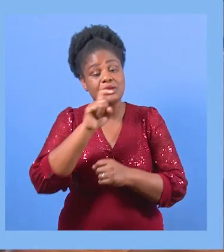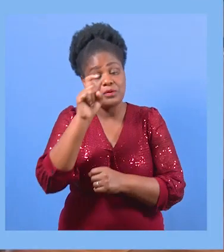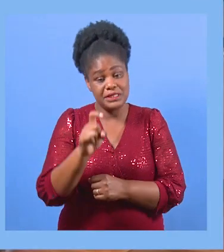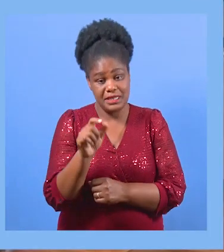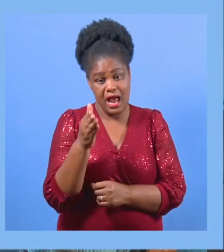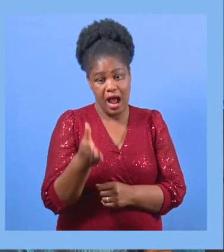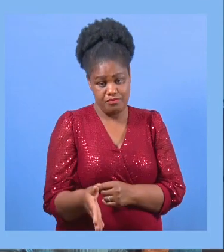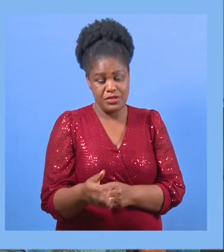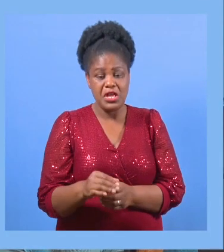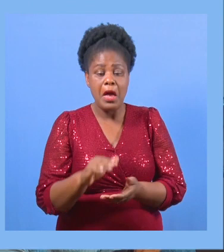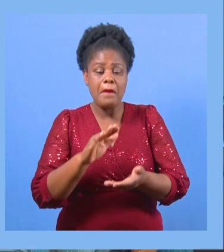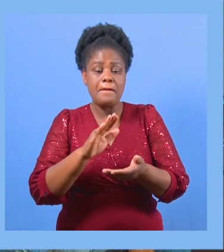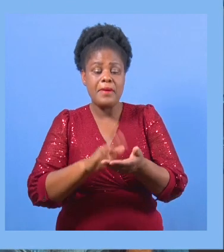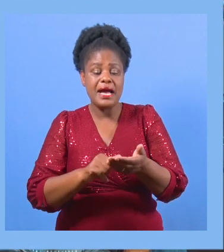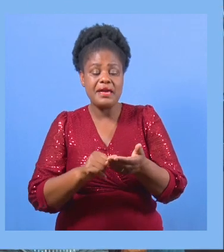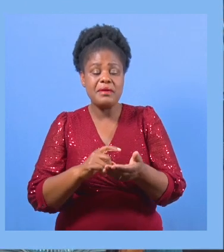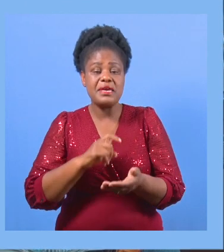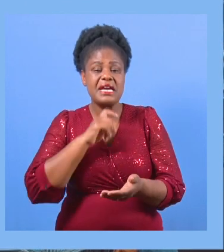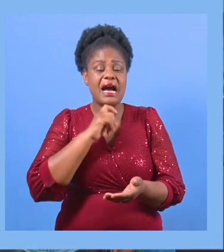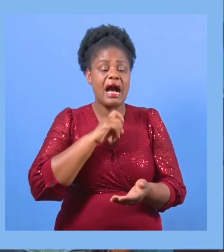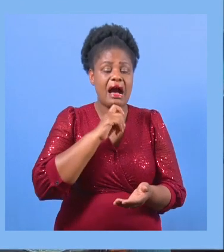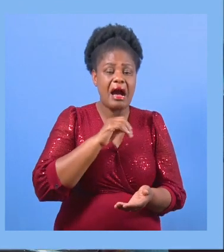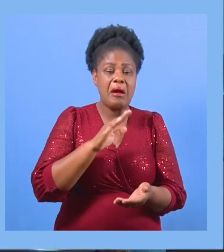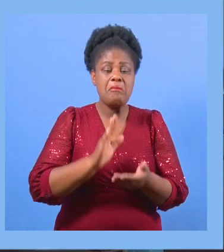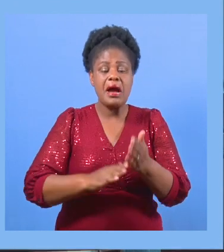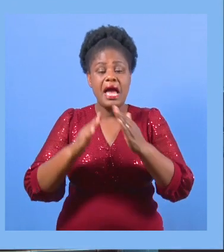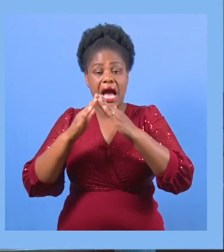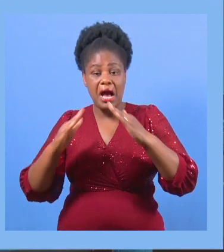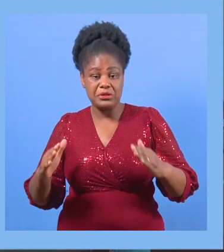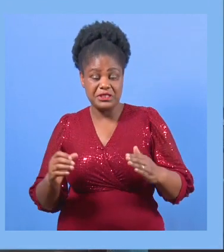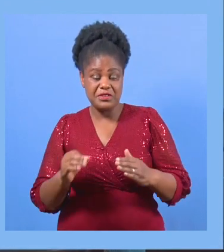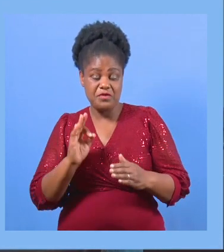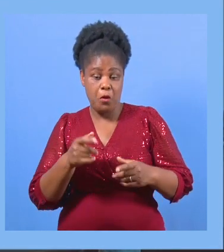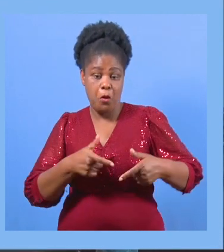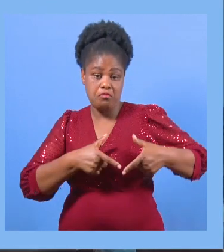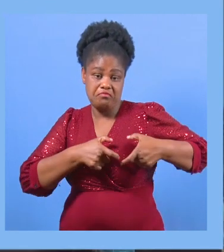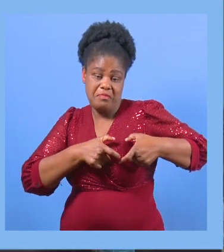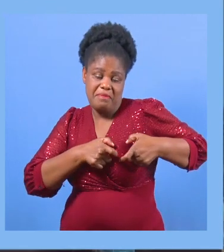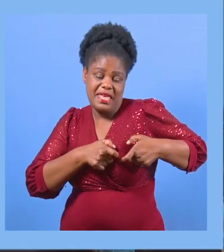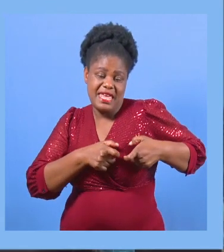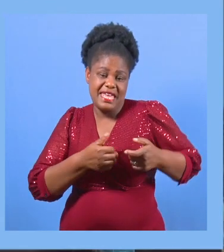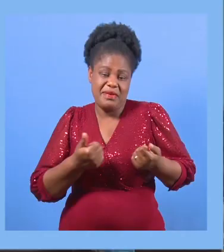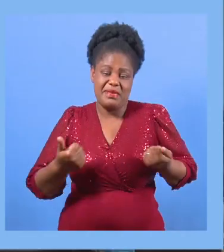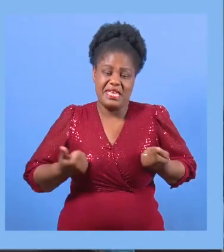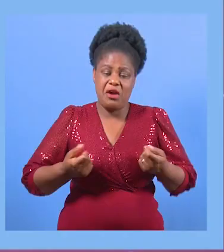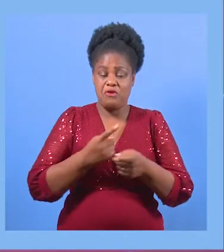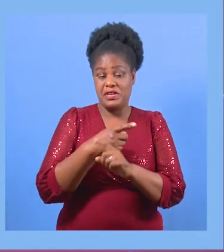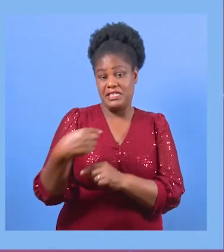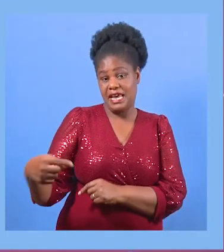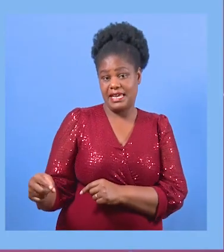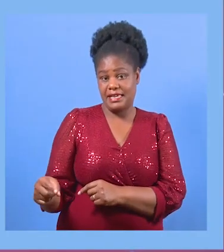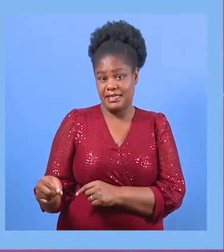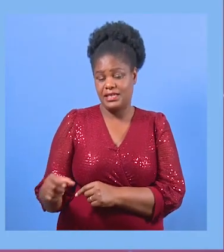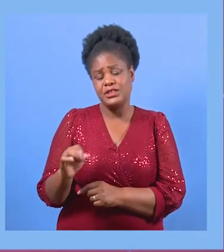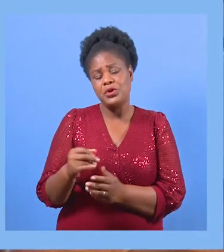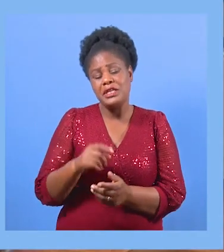munhu anotengerwa, anenge adyiwa, atengera munhu anodanana naye mota, atengera imba. Ini ndikabvunza kuti